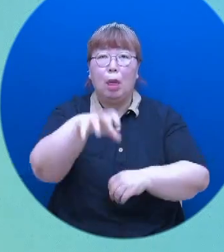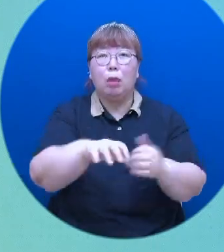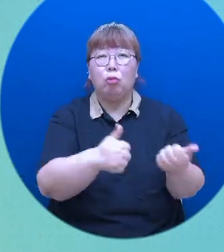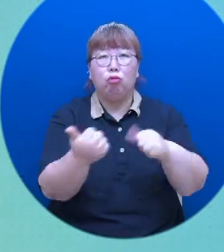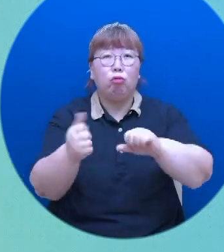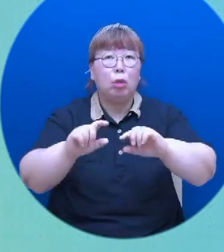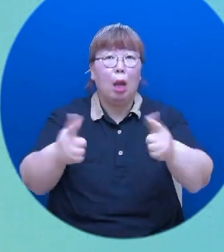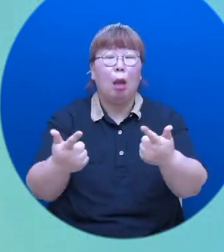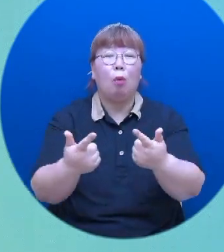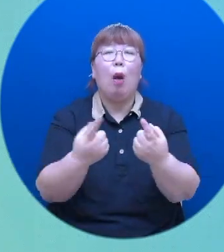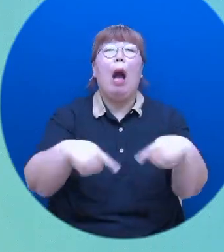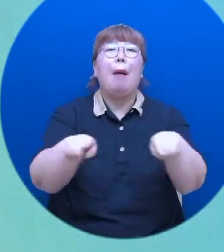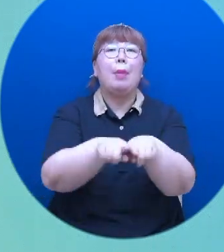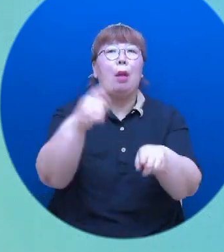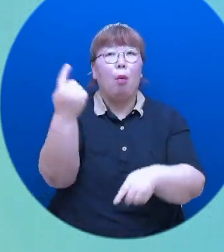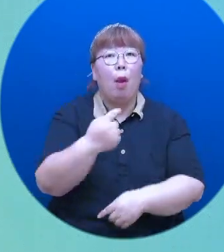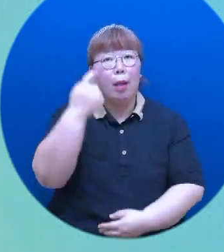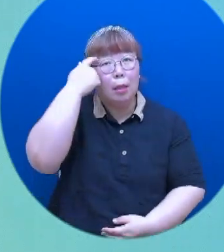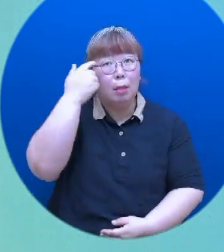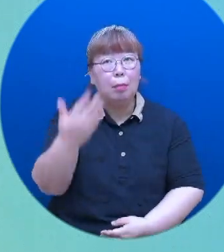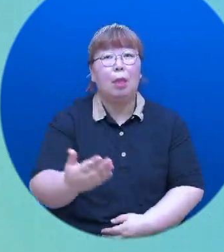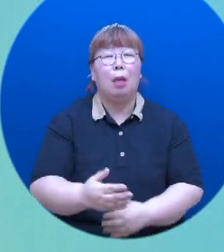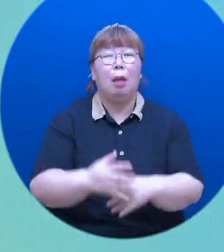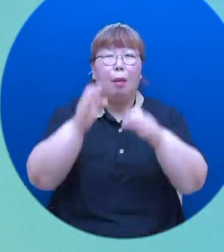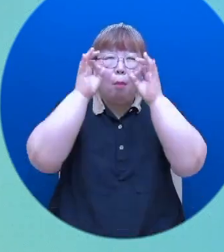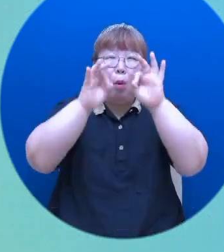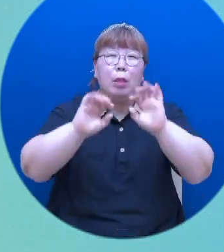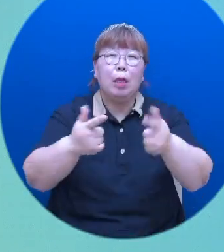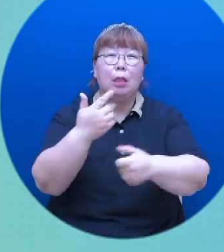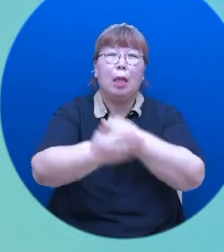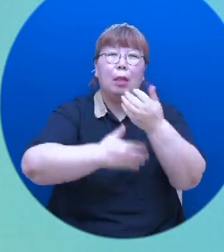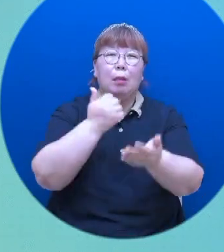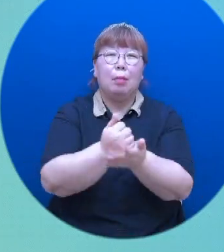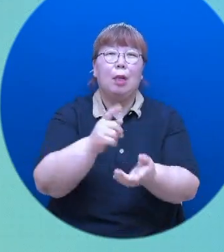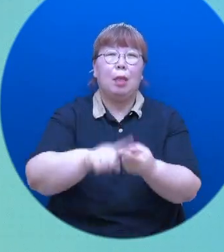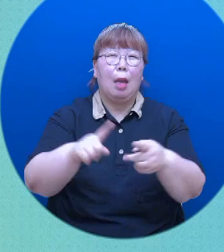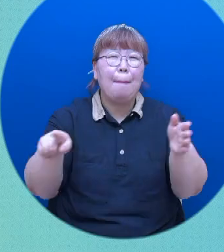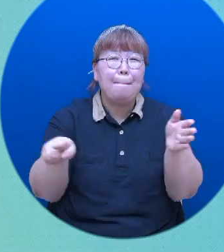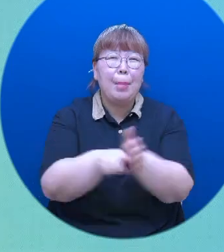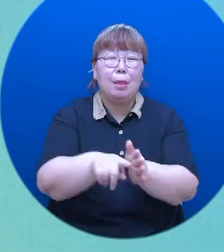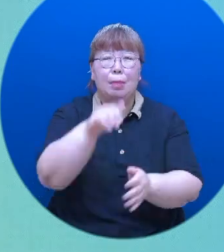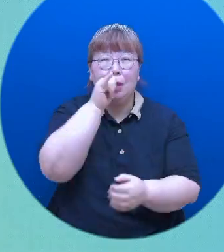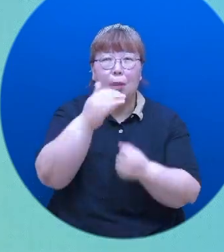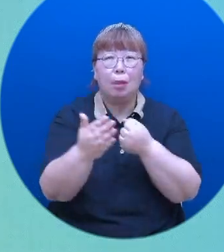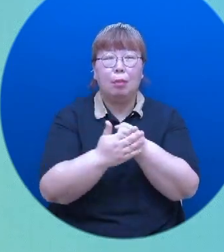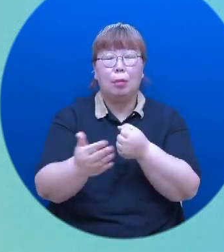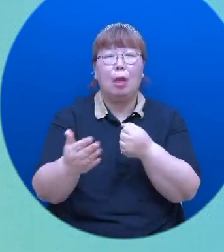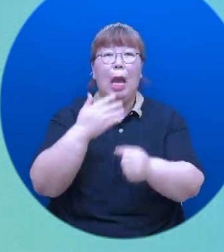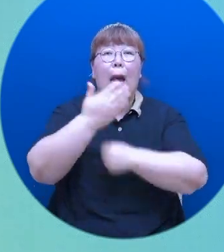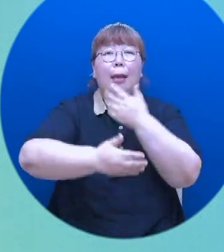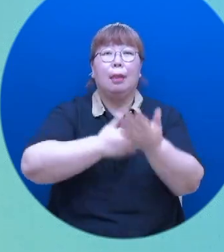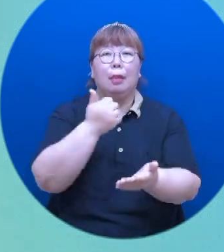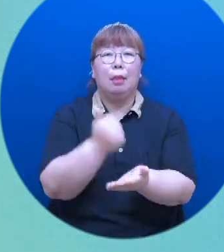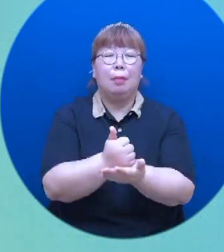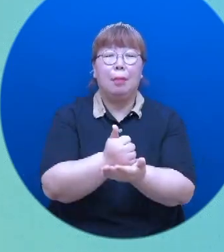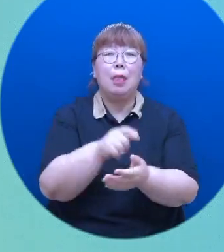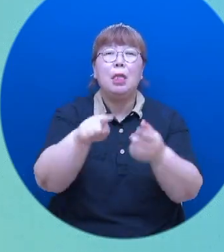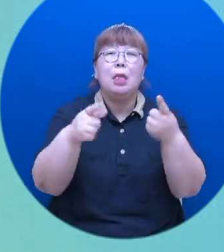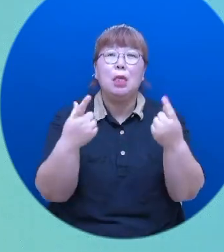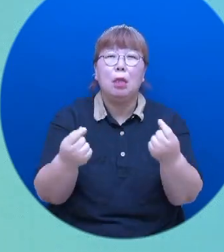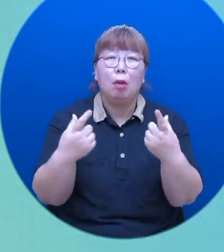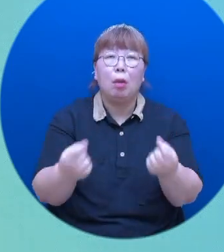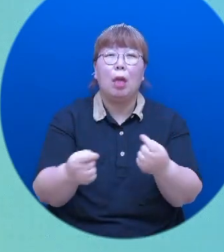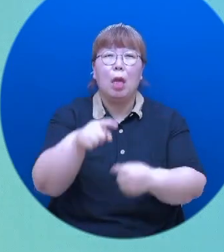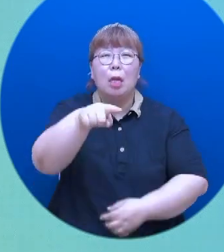왔느냐라는 거죠. 어떻게 해요? 보이지 않는 하나님에 대한 믿음을 가졌던 그들이기에 하나님께서 이와 같이